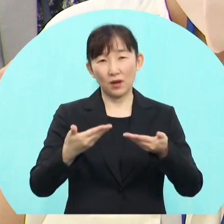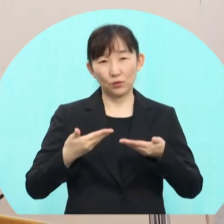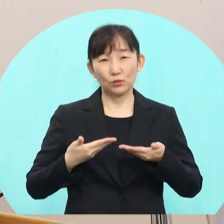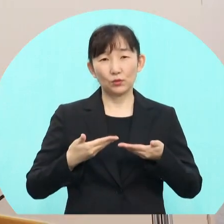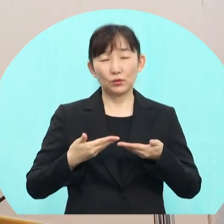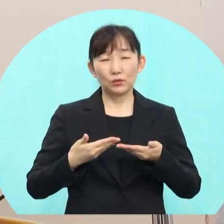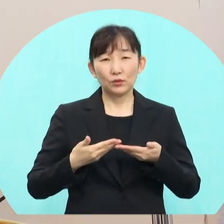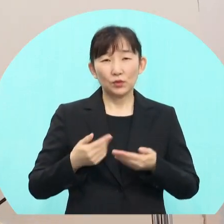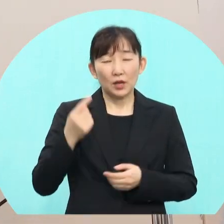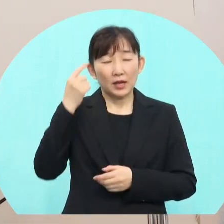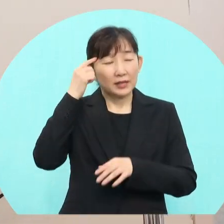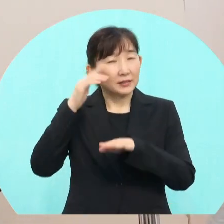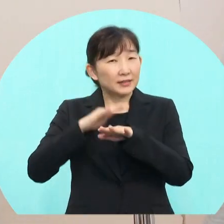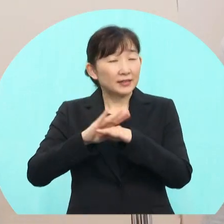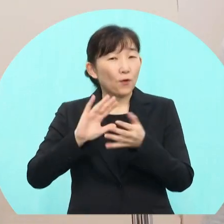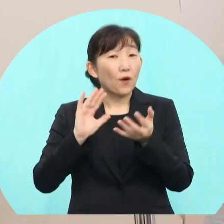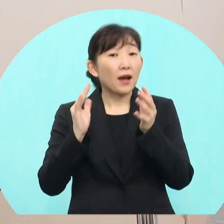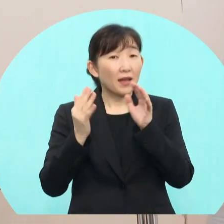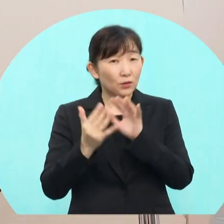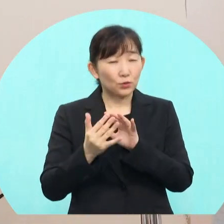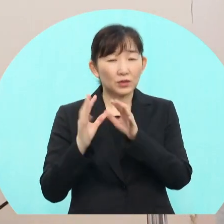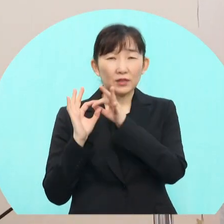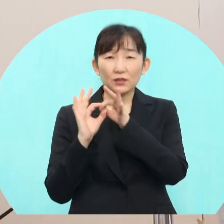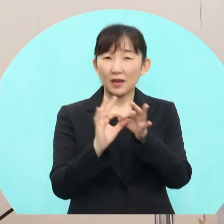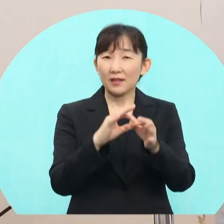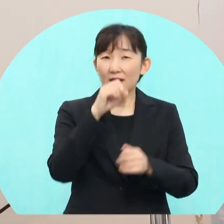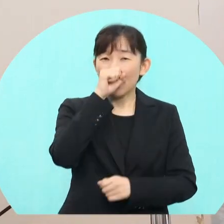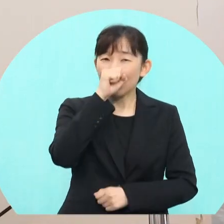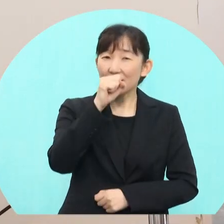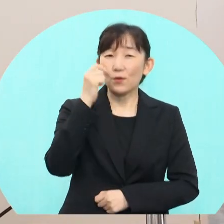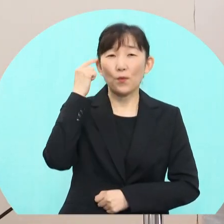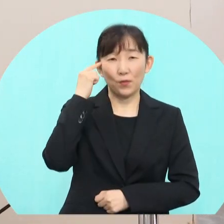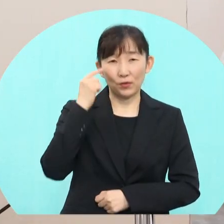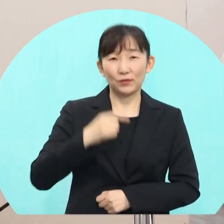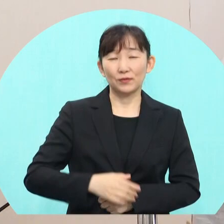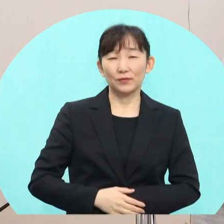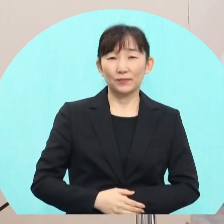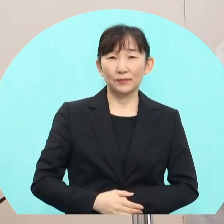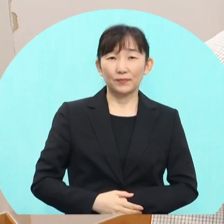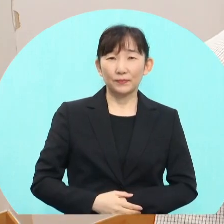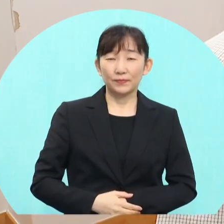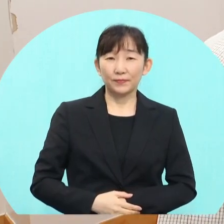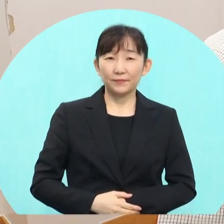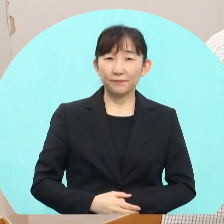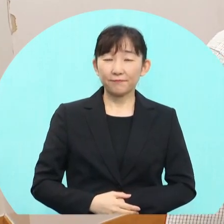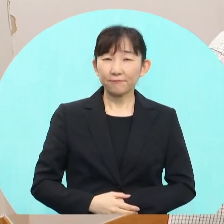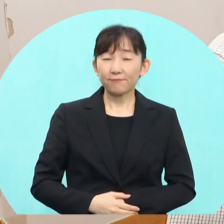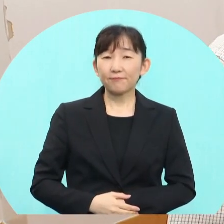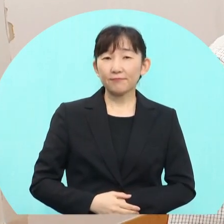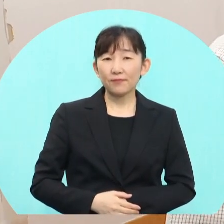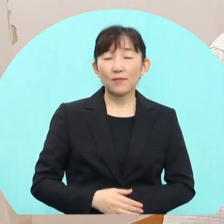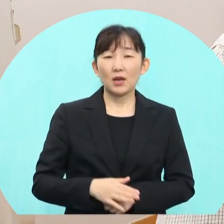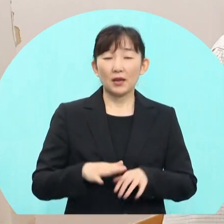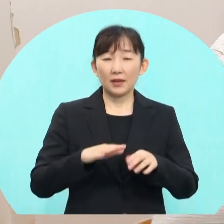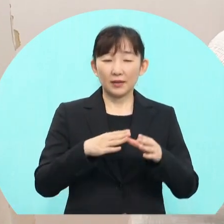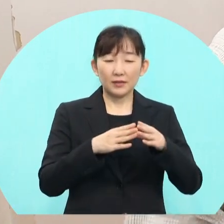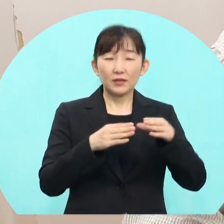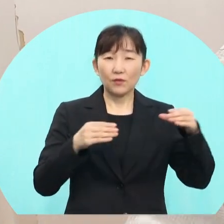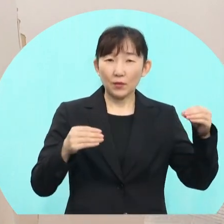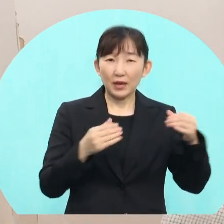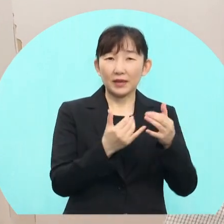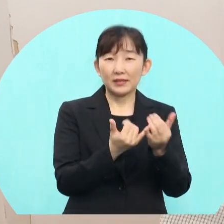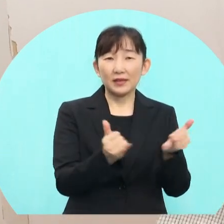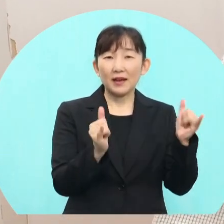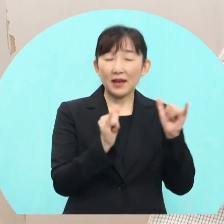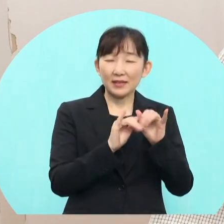のは、意識を変えていくことになればなっていうことを思います。 本当に世の中全体もそうかもしれ